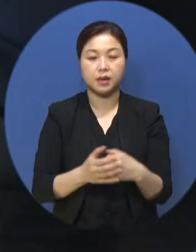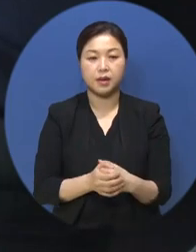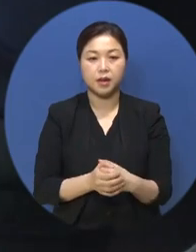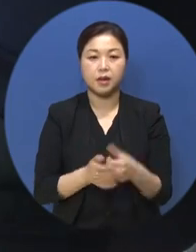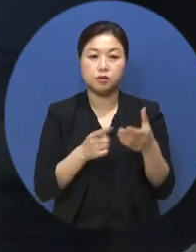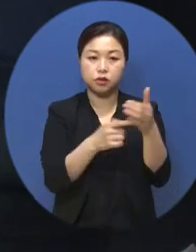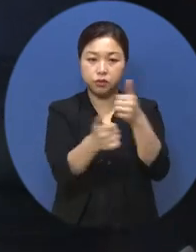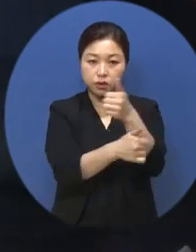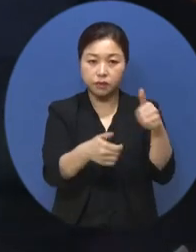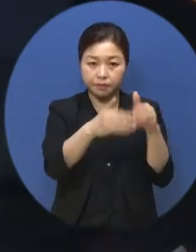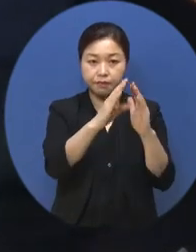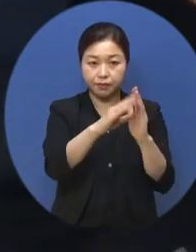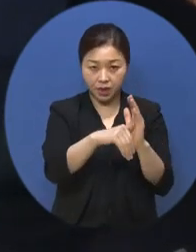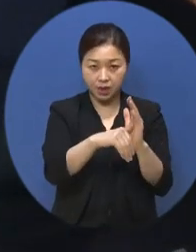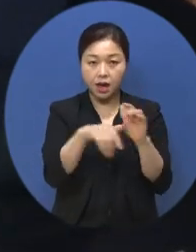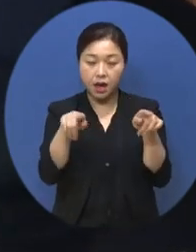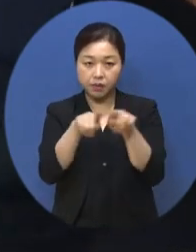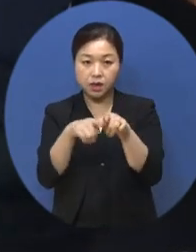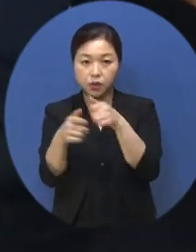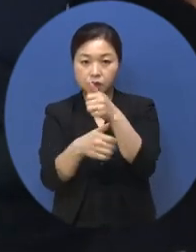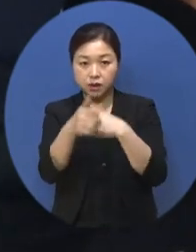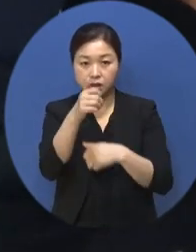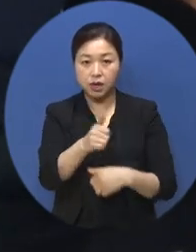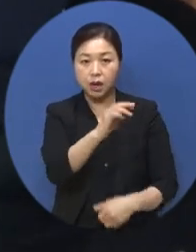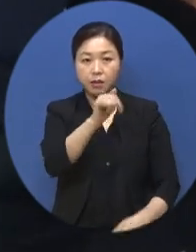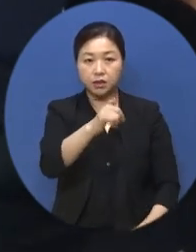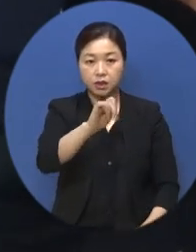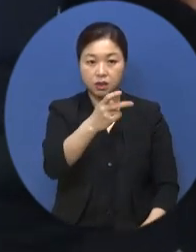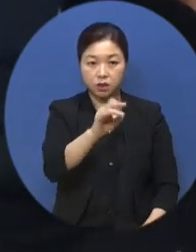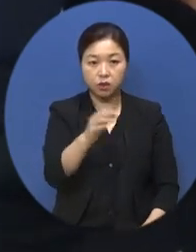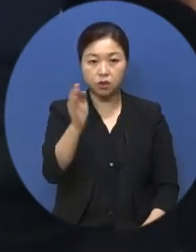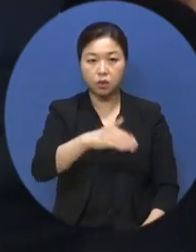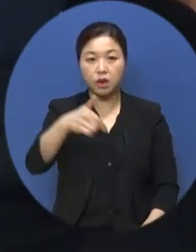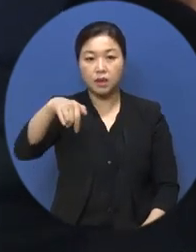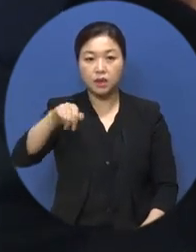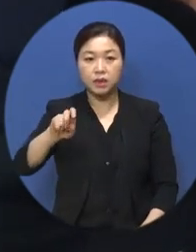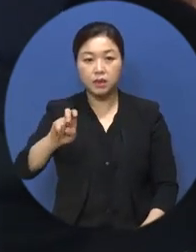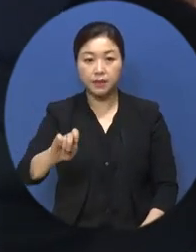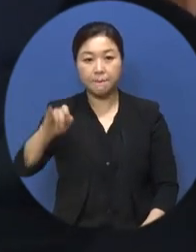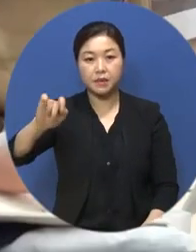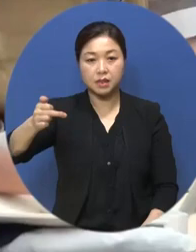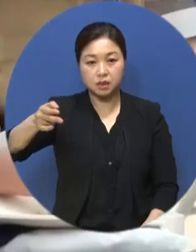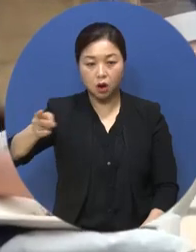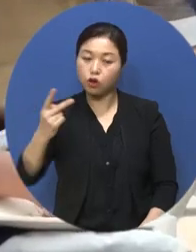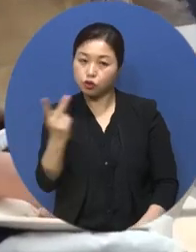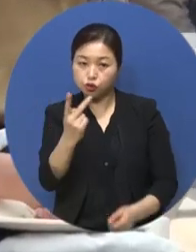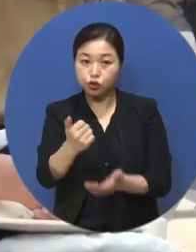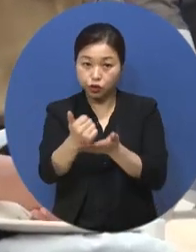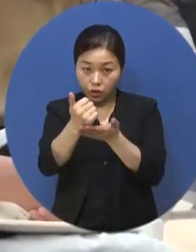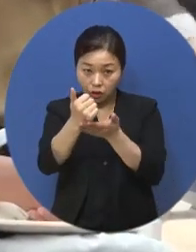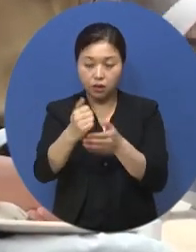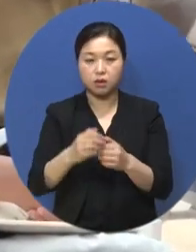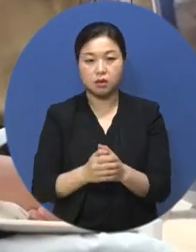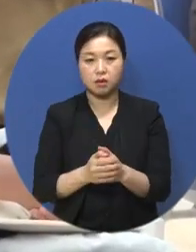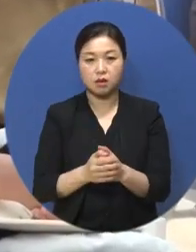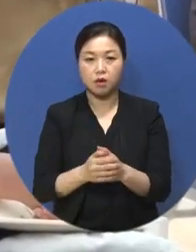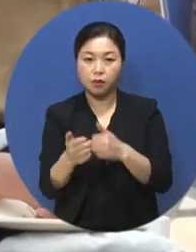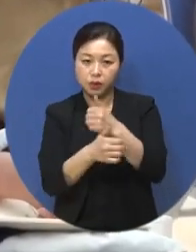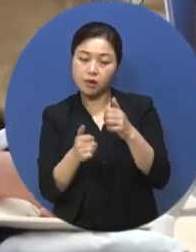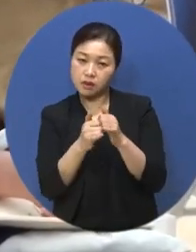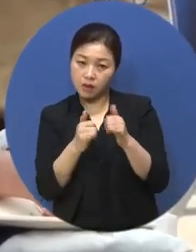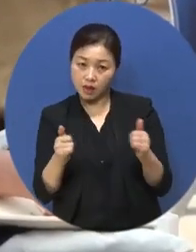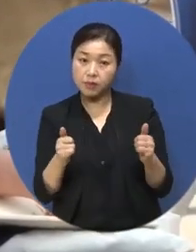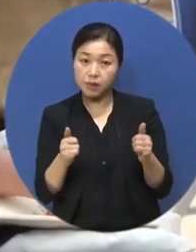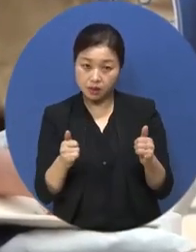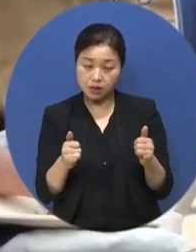발족식에서는 공동위원장으로 박재용, 김필려 두 의원을 추대하며 모든 의원들이 한마음으로